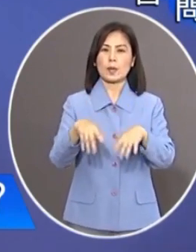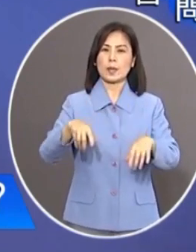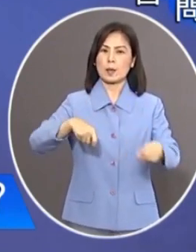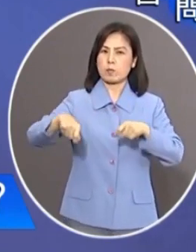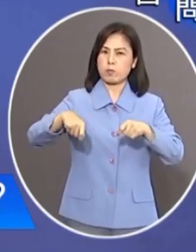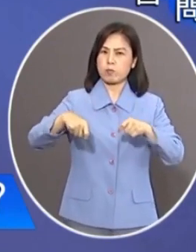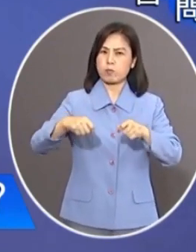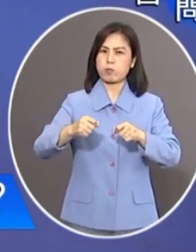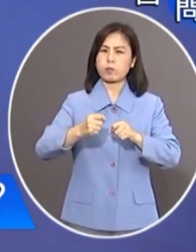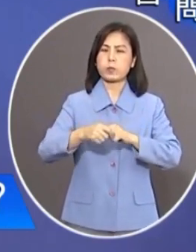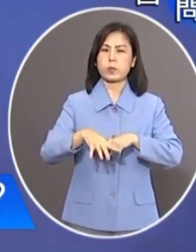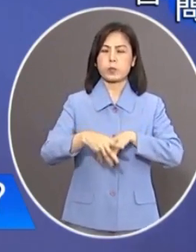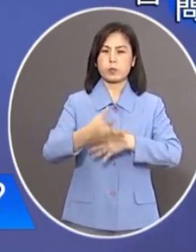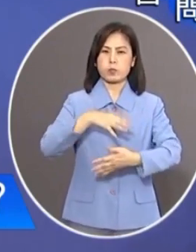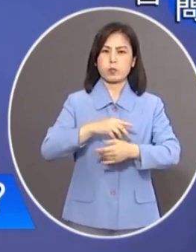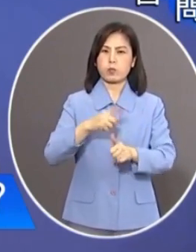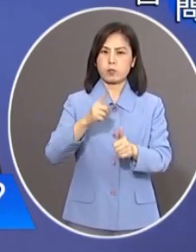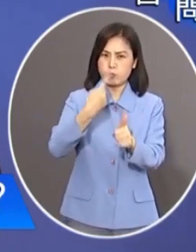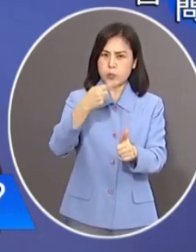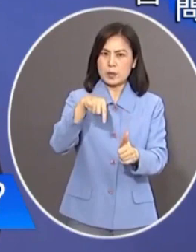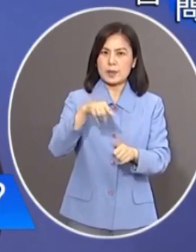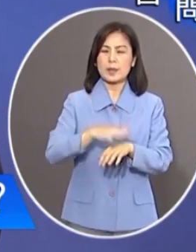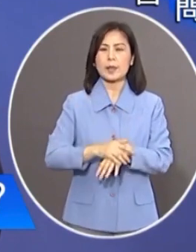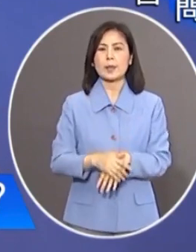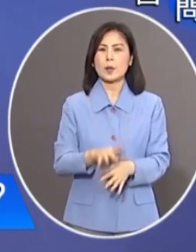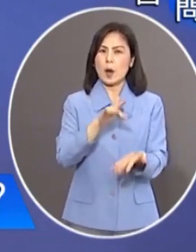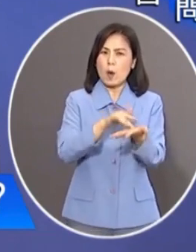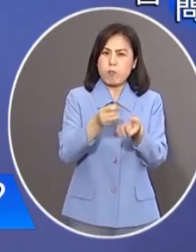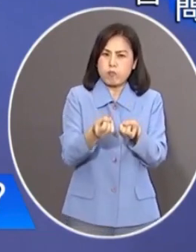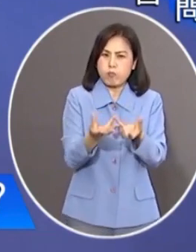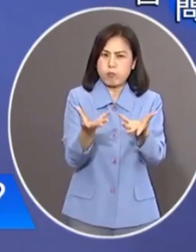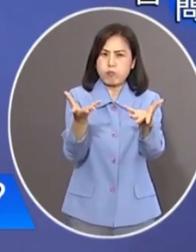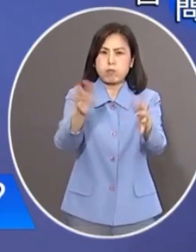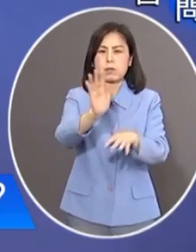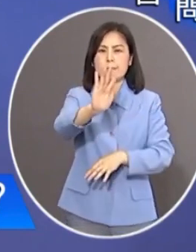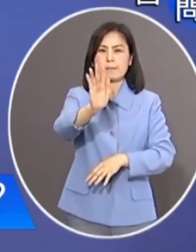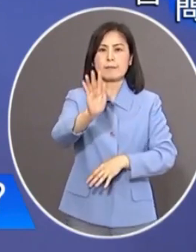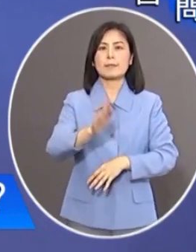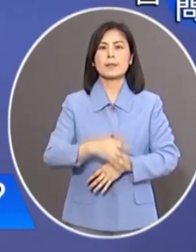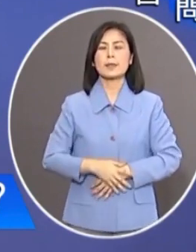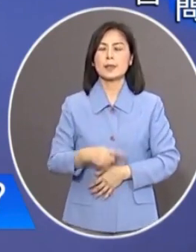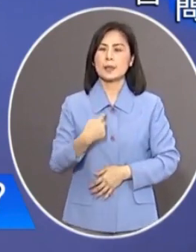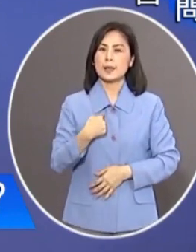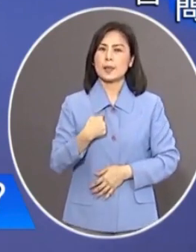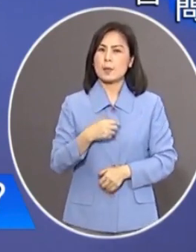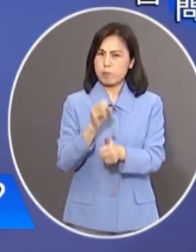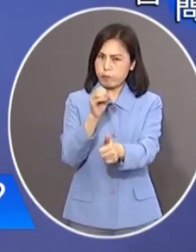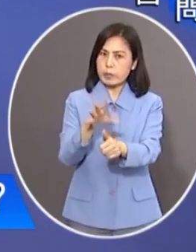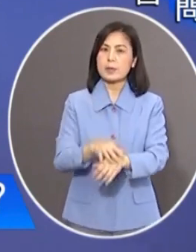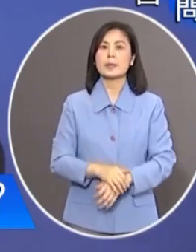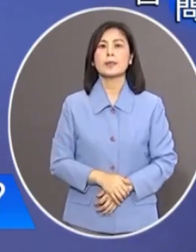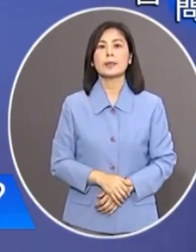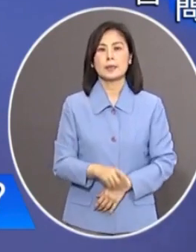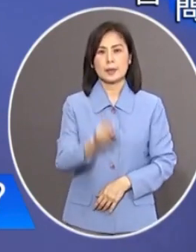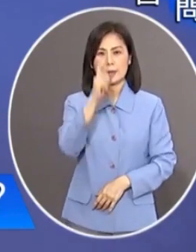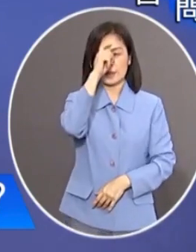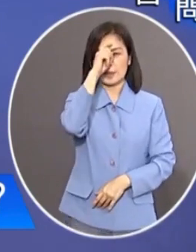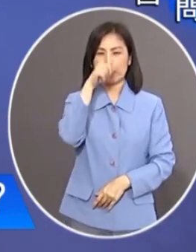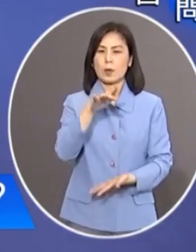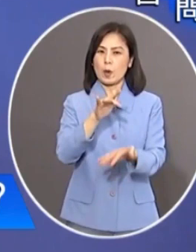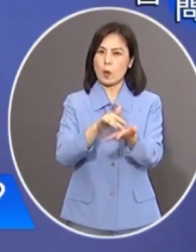重，一定要遏制毒品的蔓延，这是我内心最沉痛的呼吁。希望反